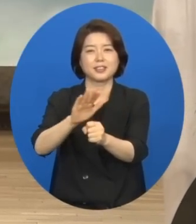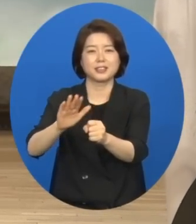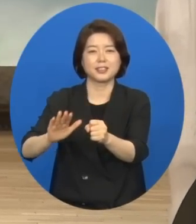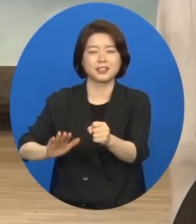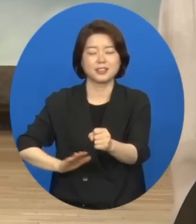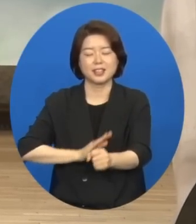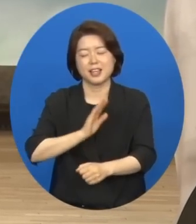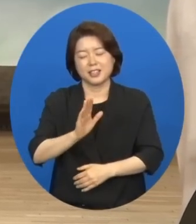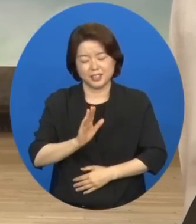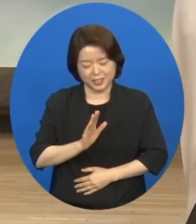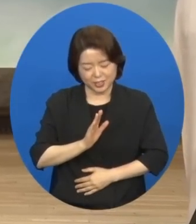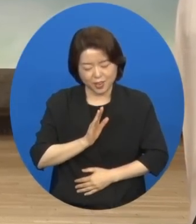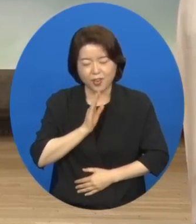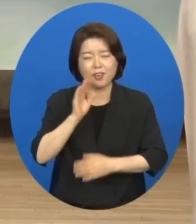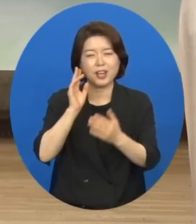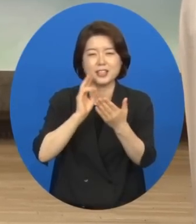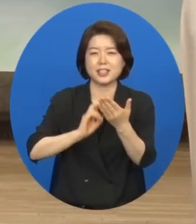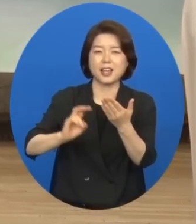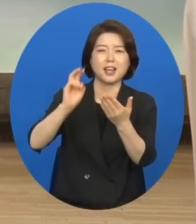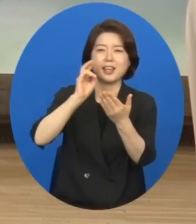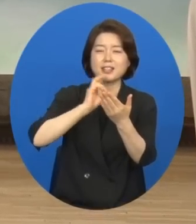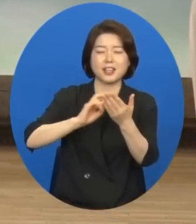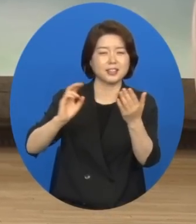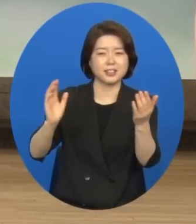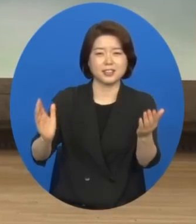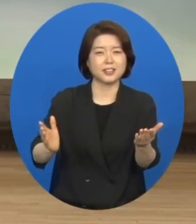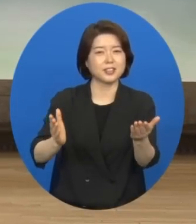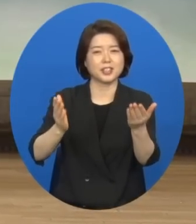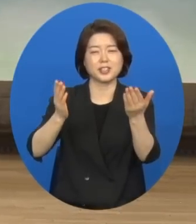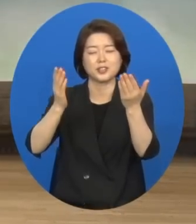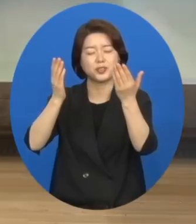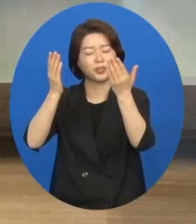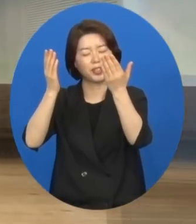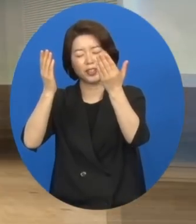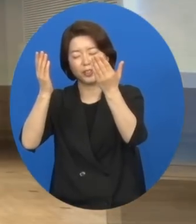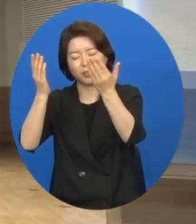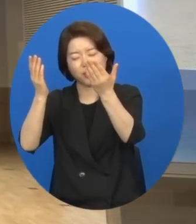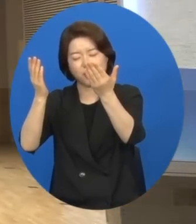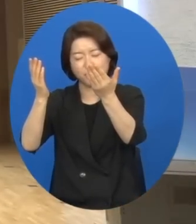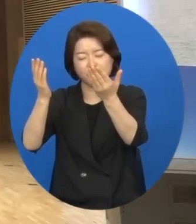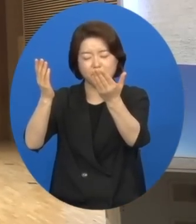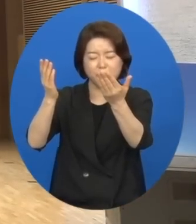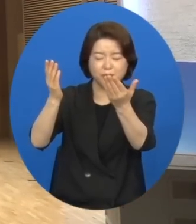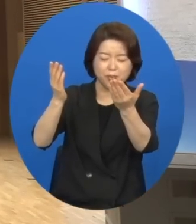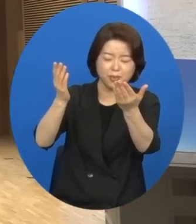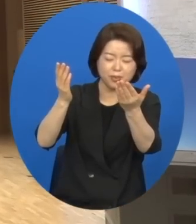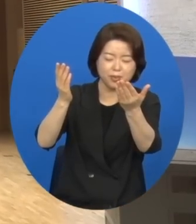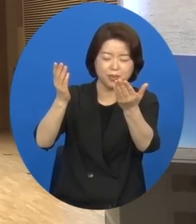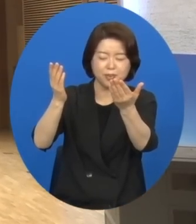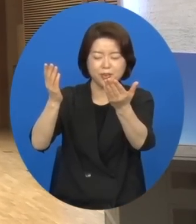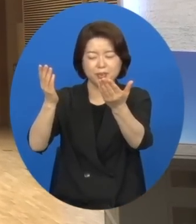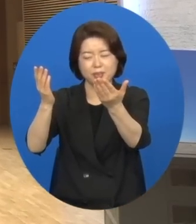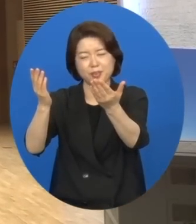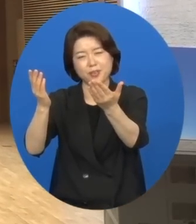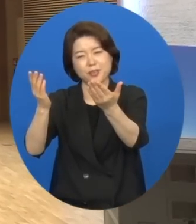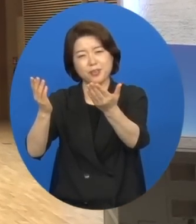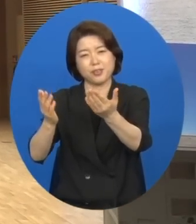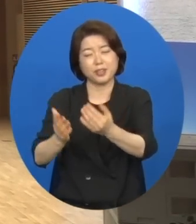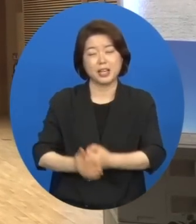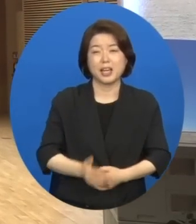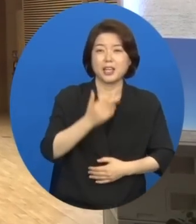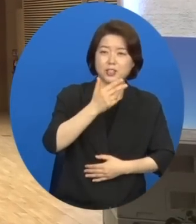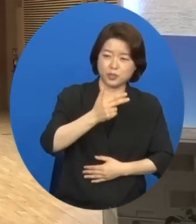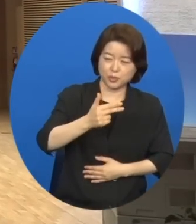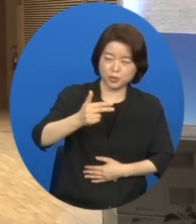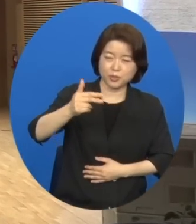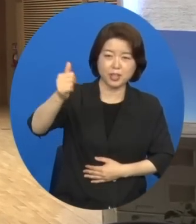사랑을 진정한 찬양 드릴 수 있도록. 다시 한번 주께 가까이 날